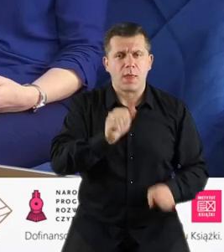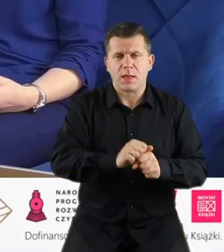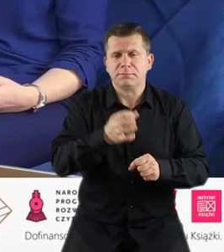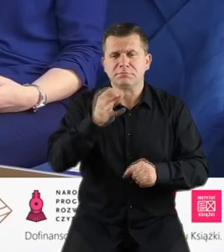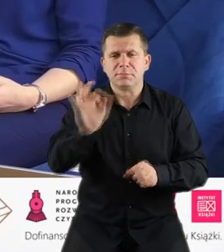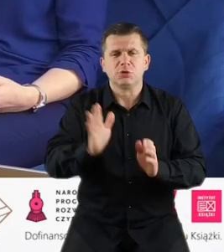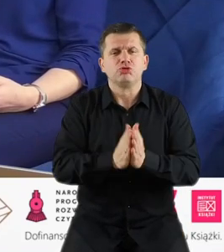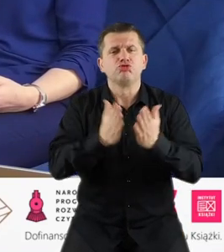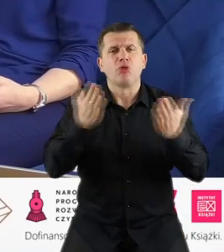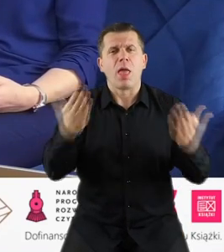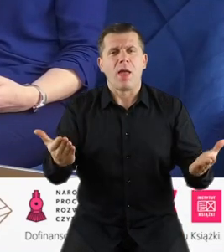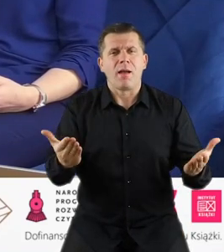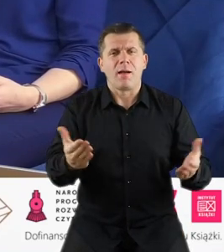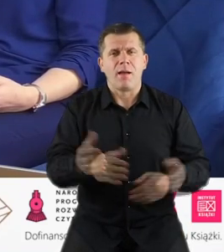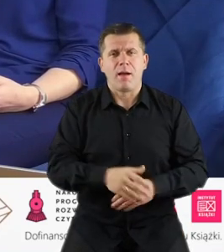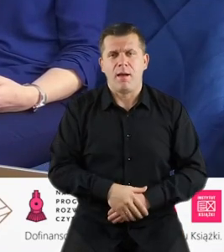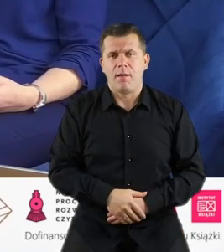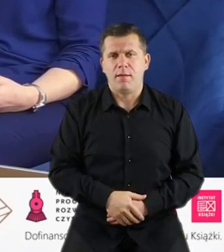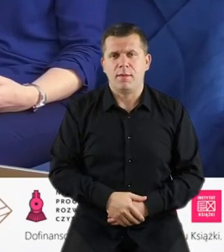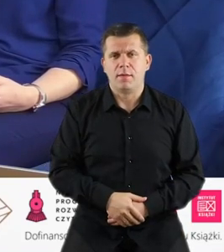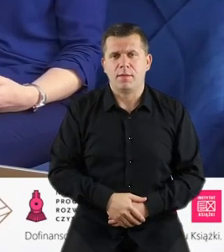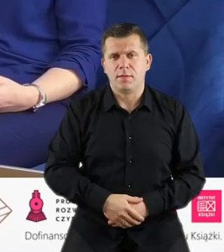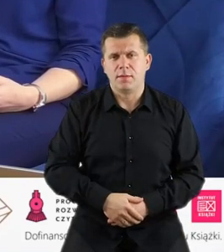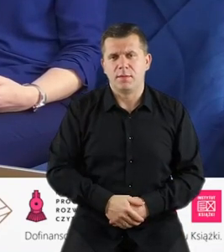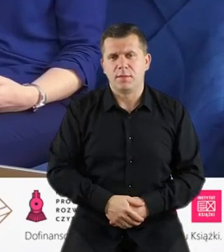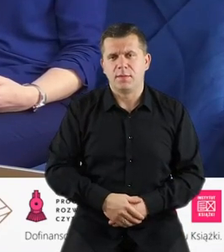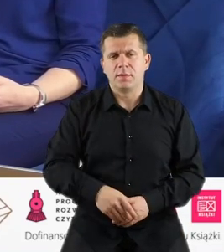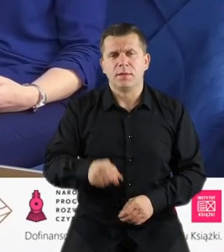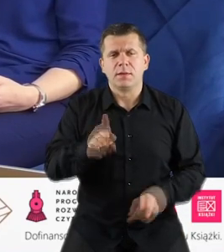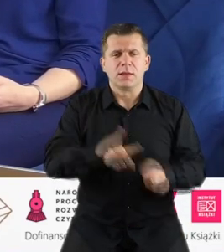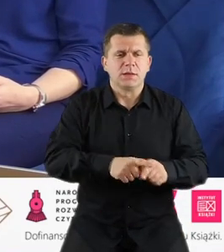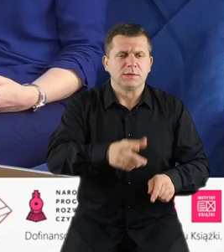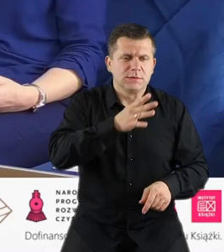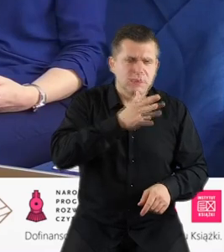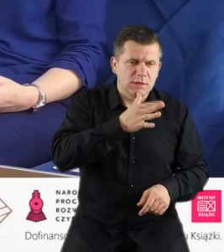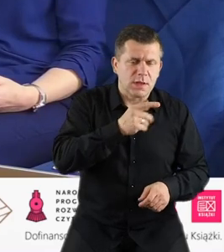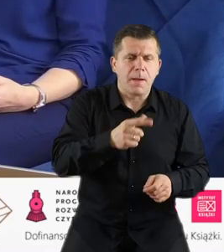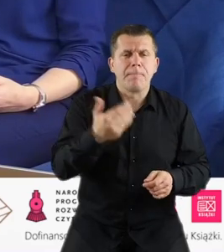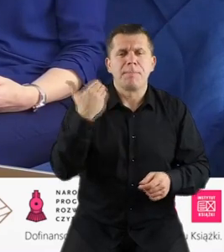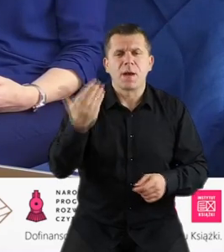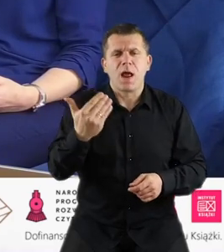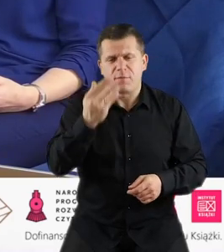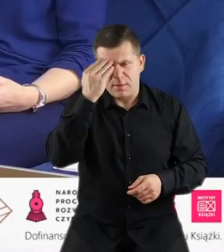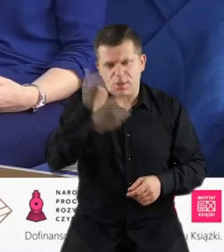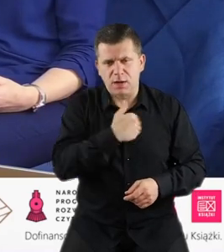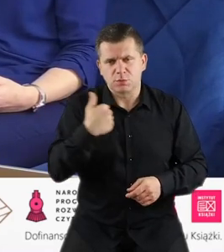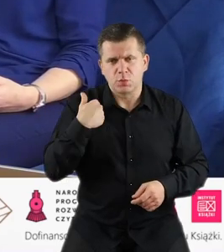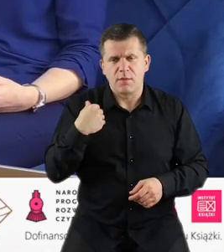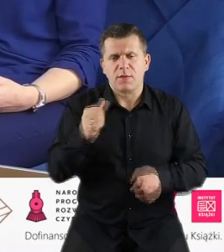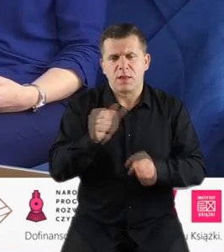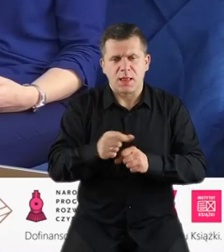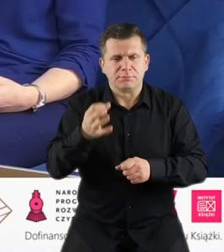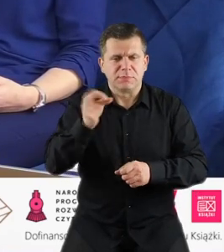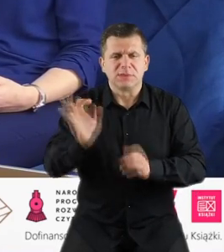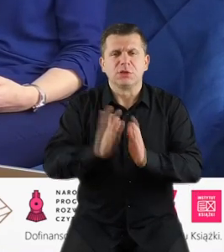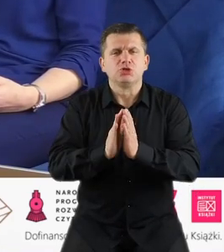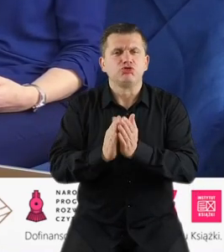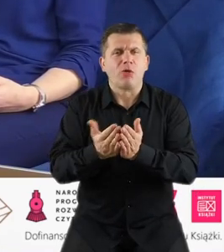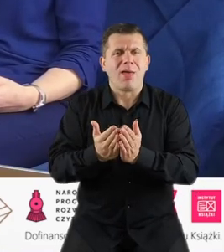przykład na Kirkutach, na cmentarzach żydowskich, na cmentarzach prawosławnych. Są takie